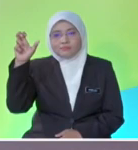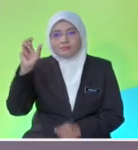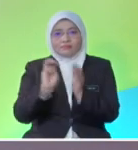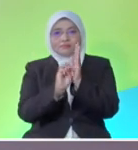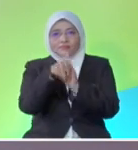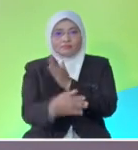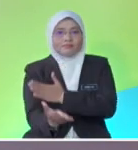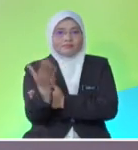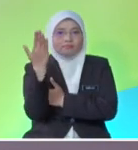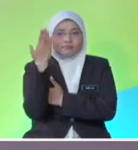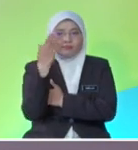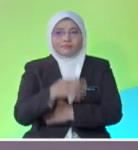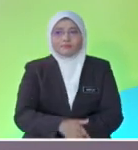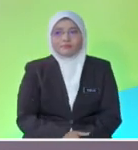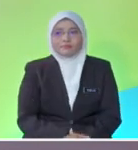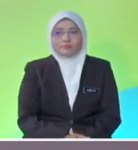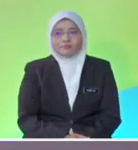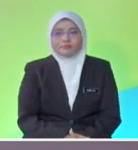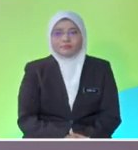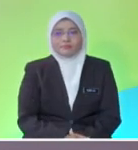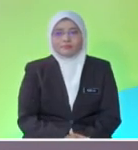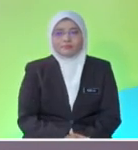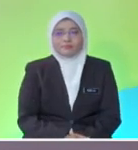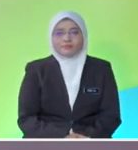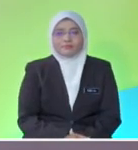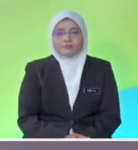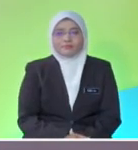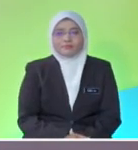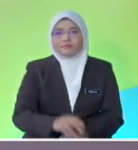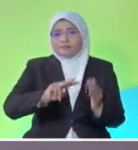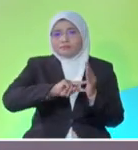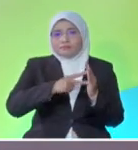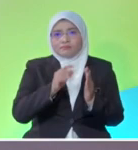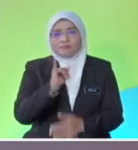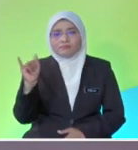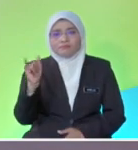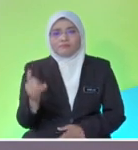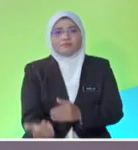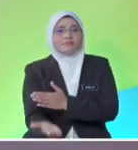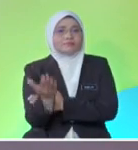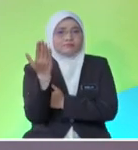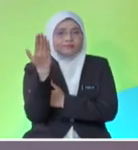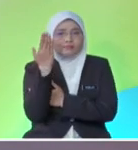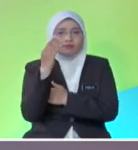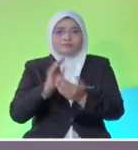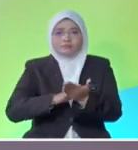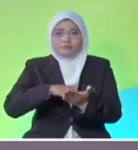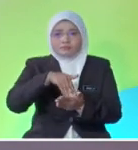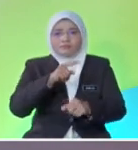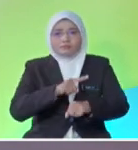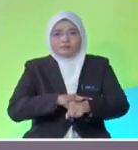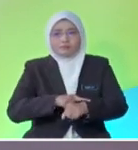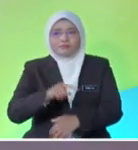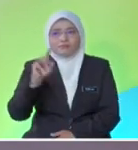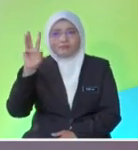perjalanan daripada bangun pagi nak pergi sekolah sampai ke pukul 7, nampak tak saya